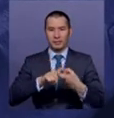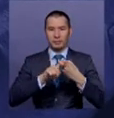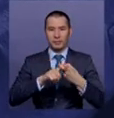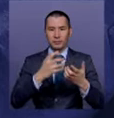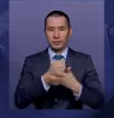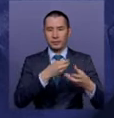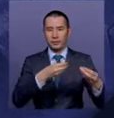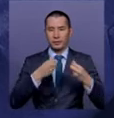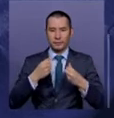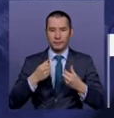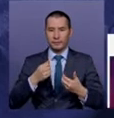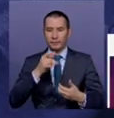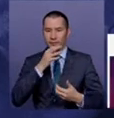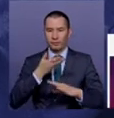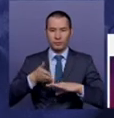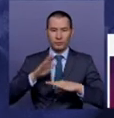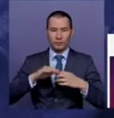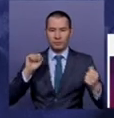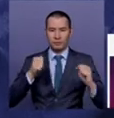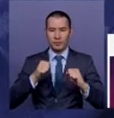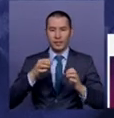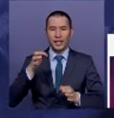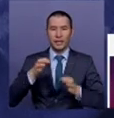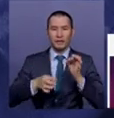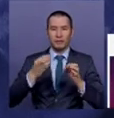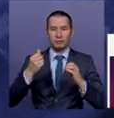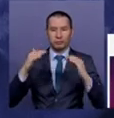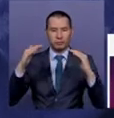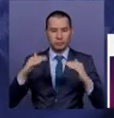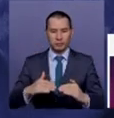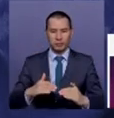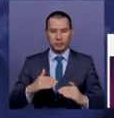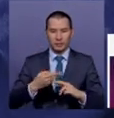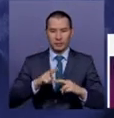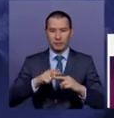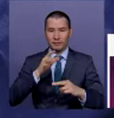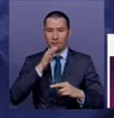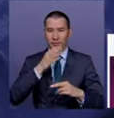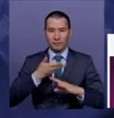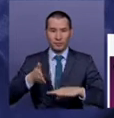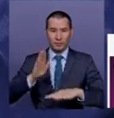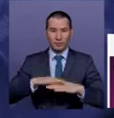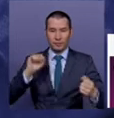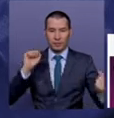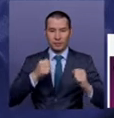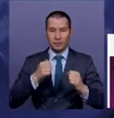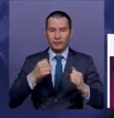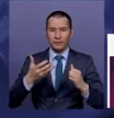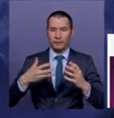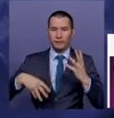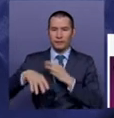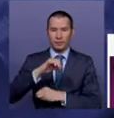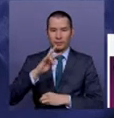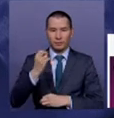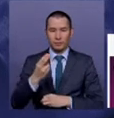әсер етіп жатыр. Қазіргі кезеңде мұнайдың бағасы төмендеп жатқаны белгілі. Осындай дағдарыс жағдайында біздің халықаралық ынтымақтастық аса